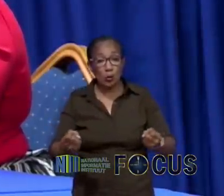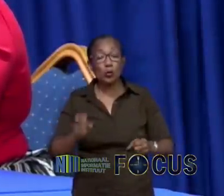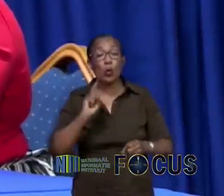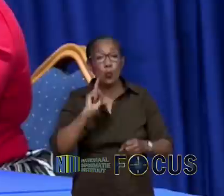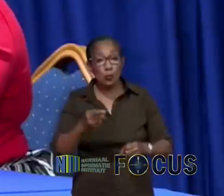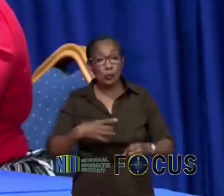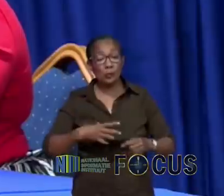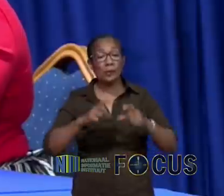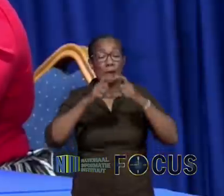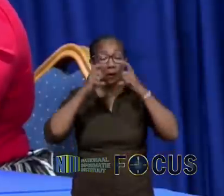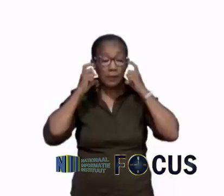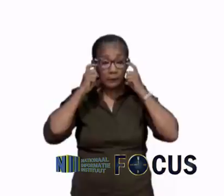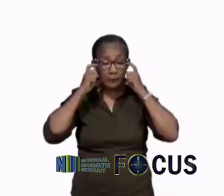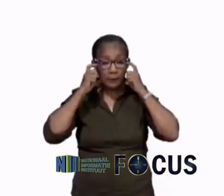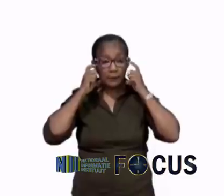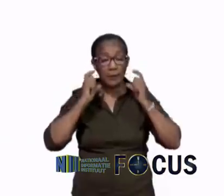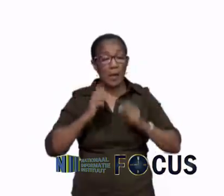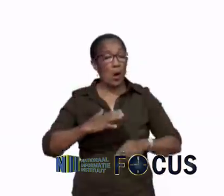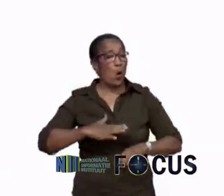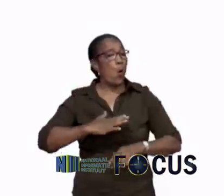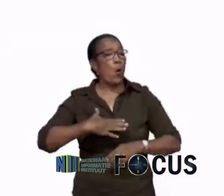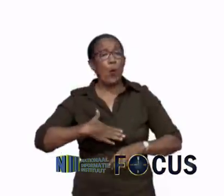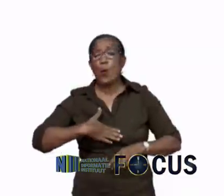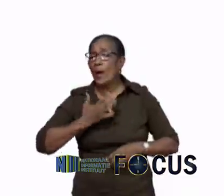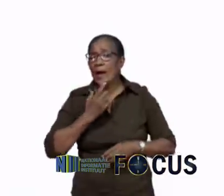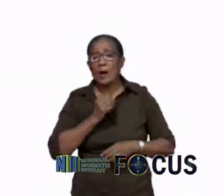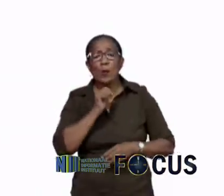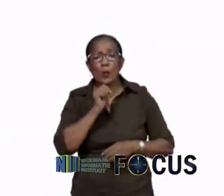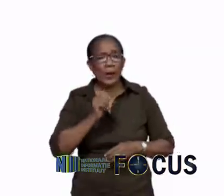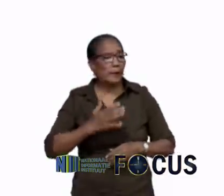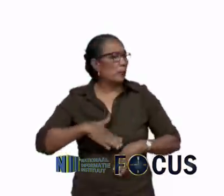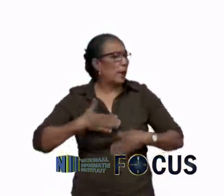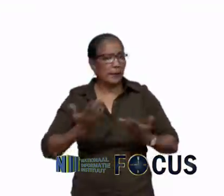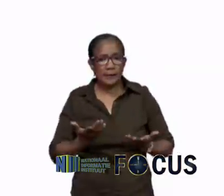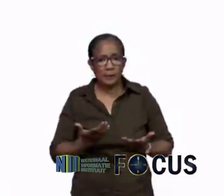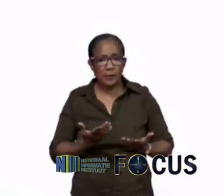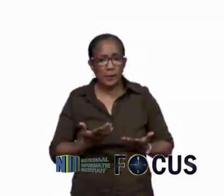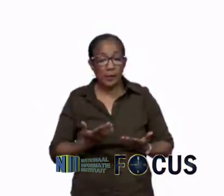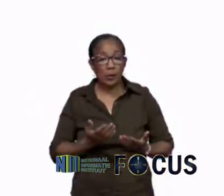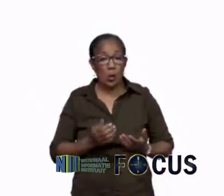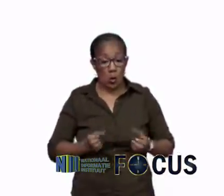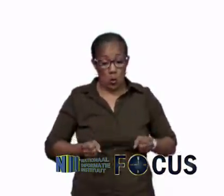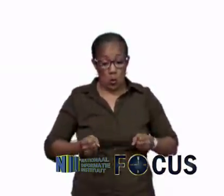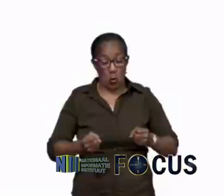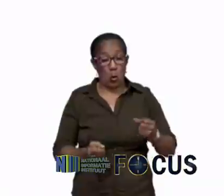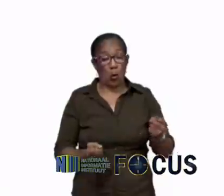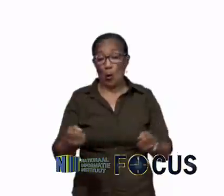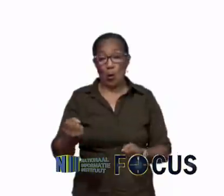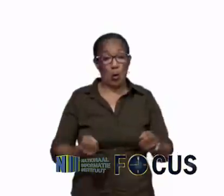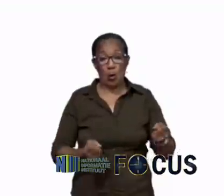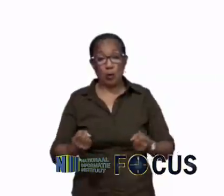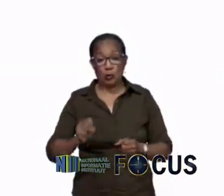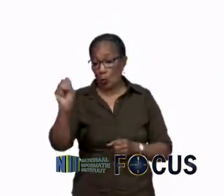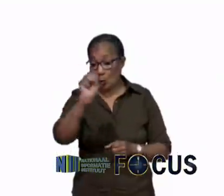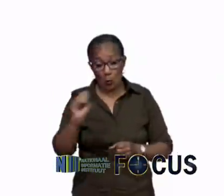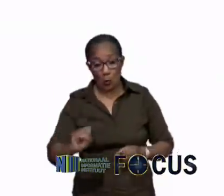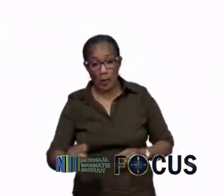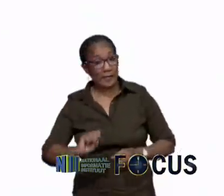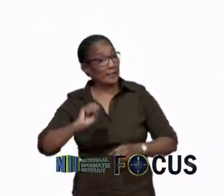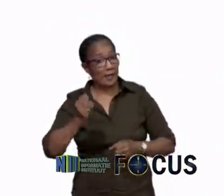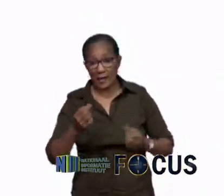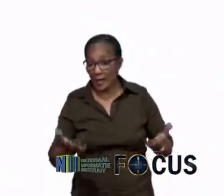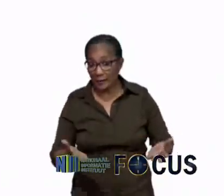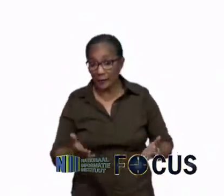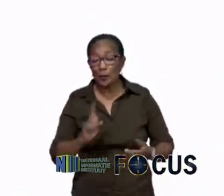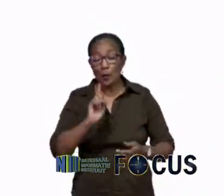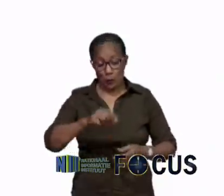fesi. Sano mag moro. Ino kan go was you wagi, you have was you wagi, you srefi, car